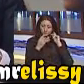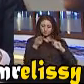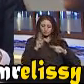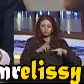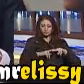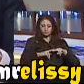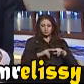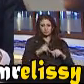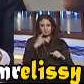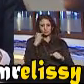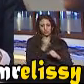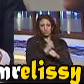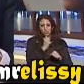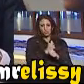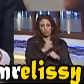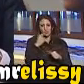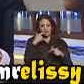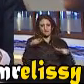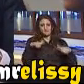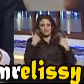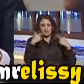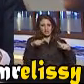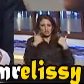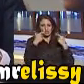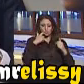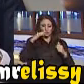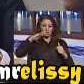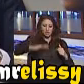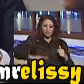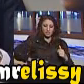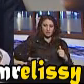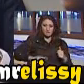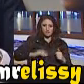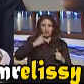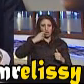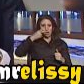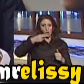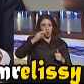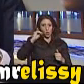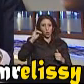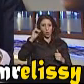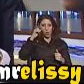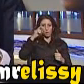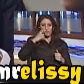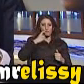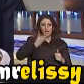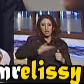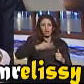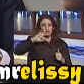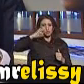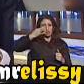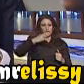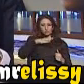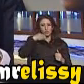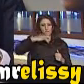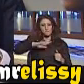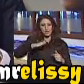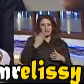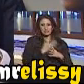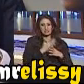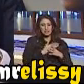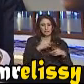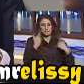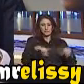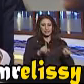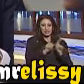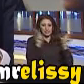عدد من النشطاء تداولوا فيديو على الفيسبوك لطفل اسمه عمر صلاح. عمر عنده 13 سنة، توفى في اشتباكات